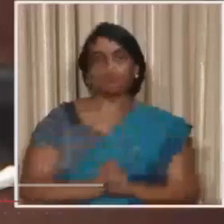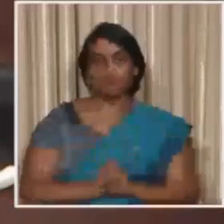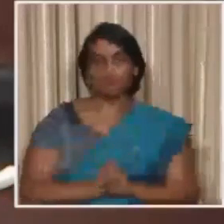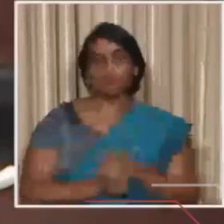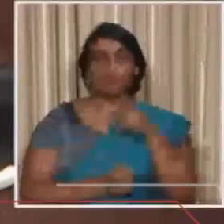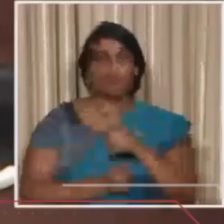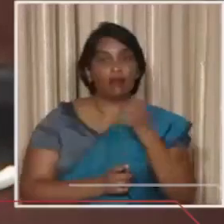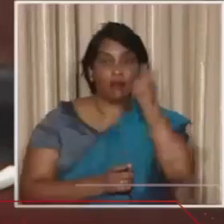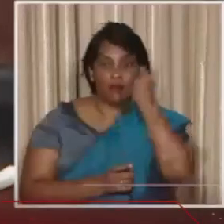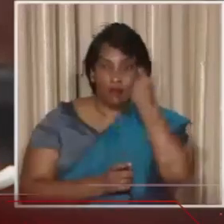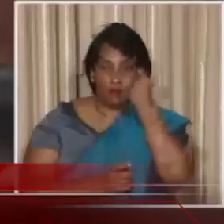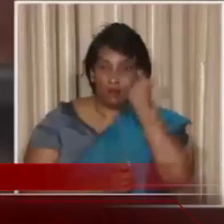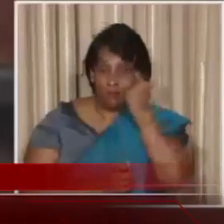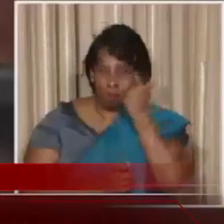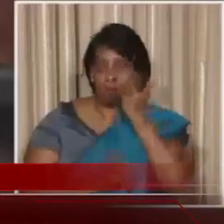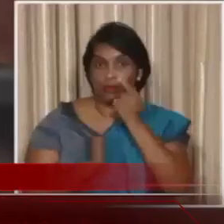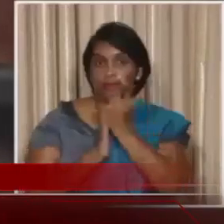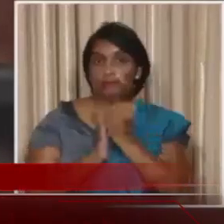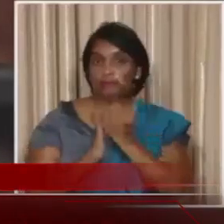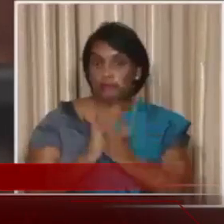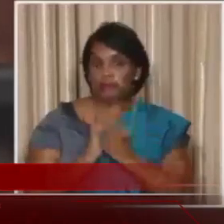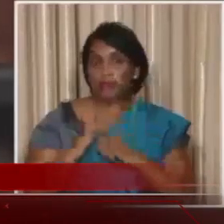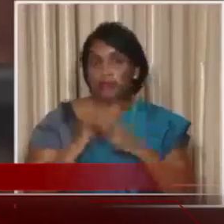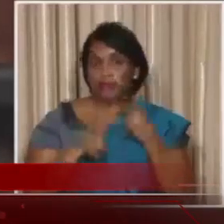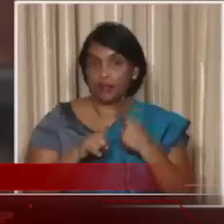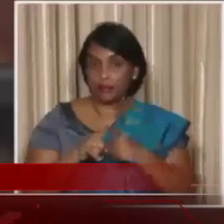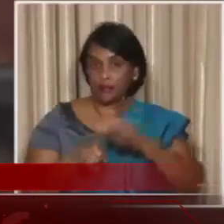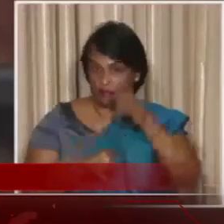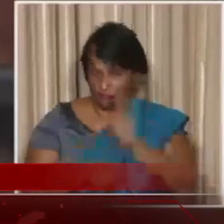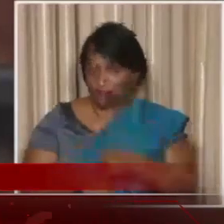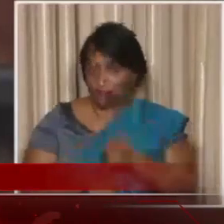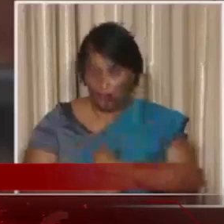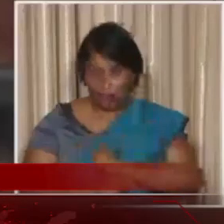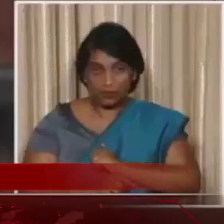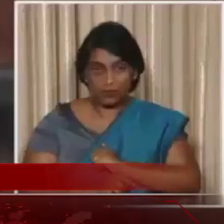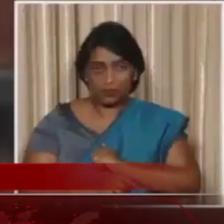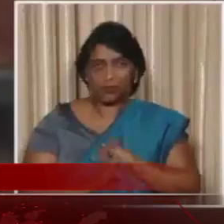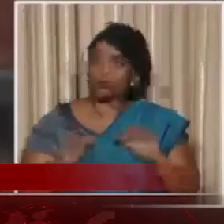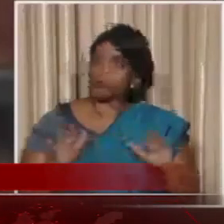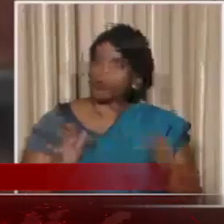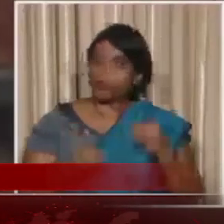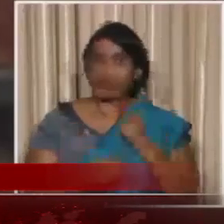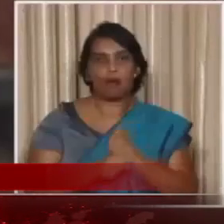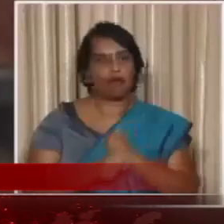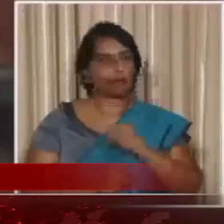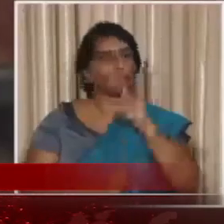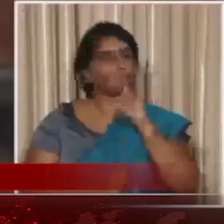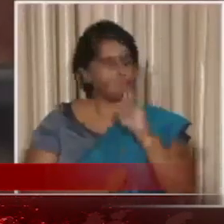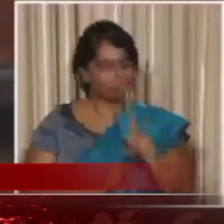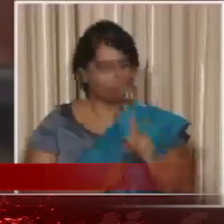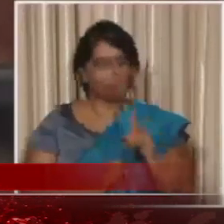මෙම යෝජනාවට සම්මත මෙම බදු පැනවීමට එකඟ වෙනවද? එහෙම නැත්නම් ආණ්ඩුව විසින් ඉදිරිපත් කරලා තිබෙන